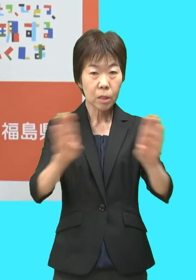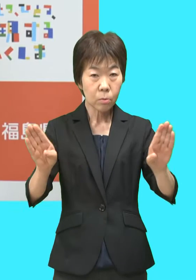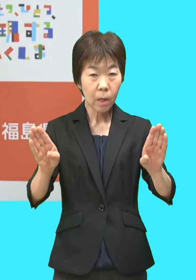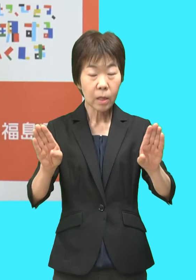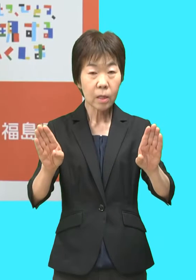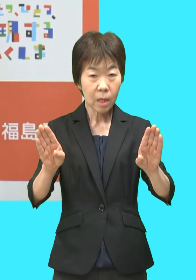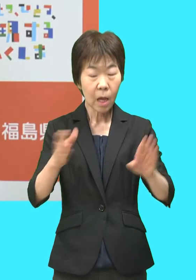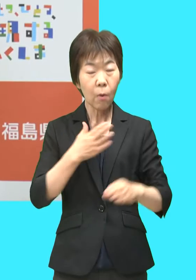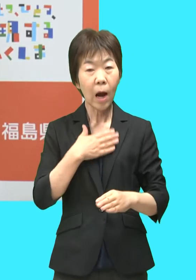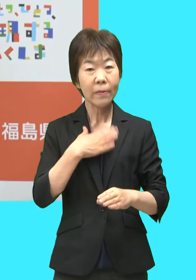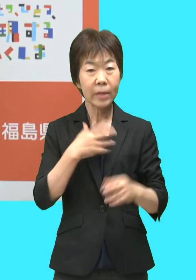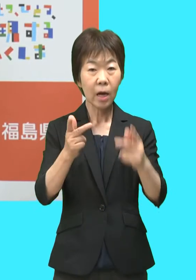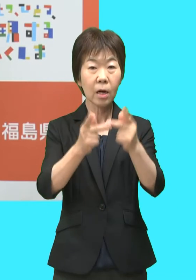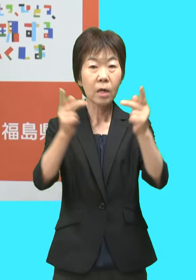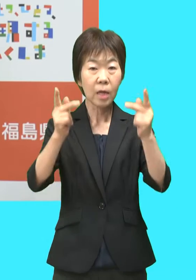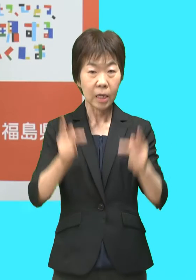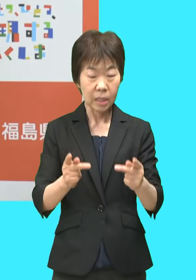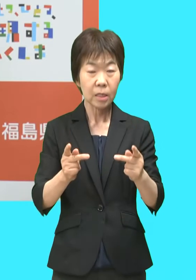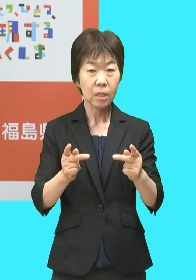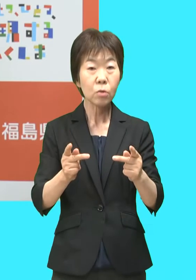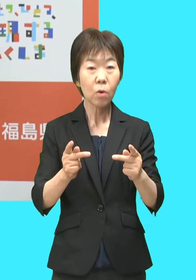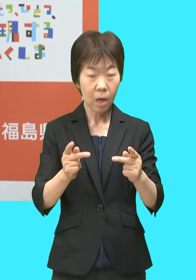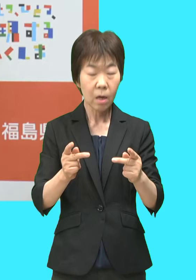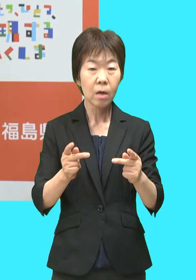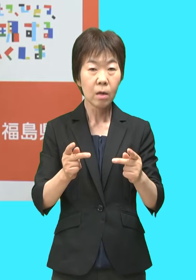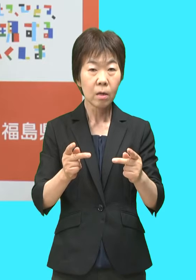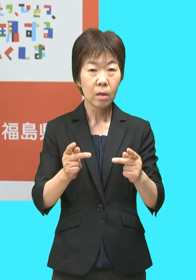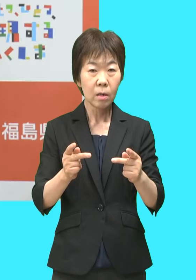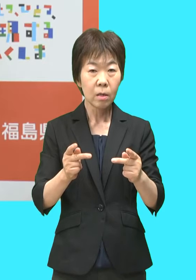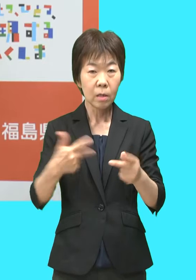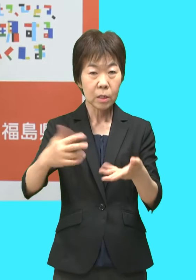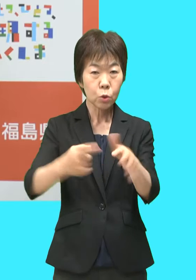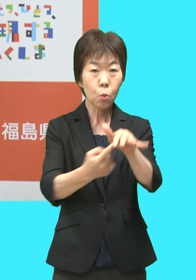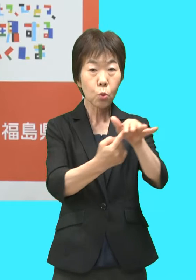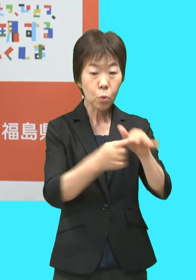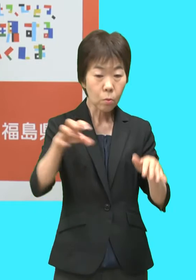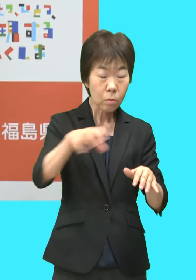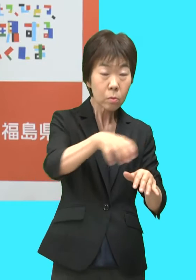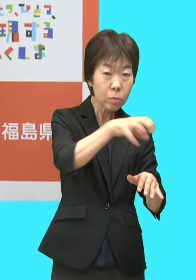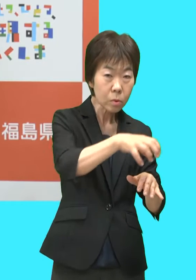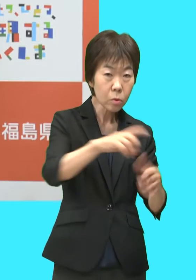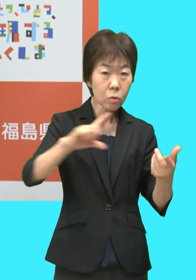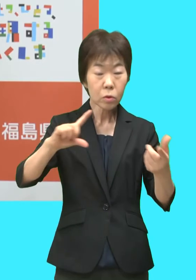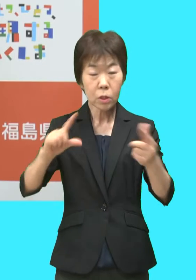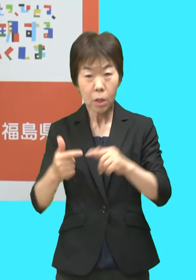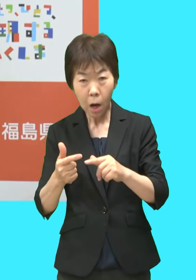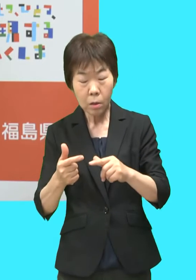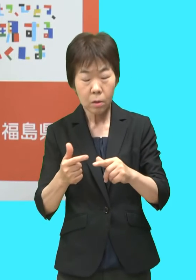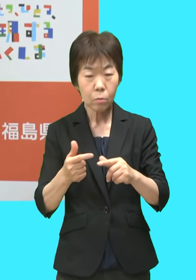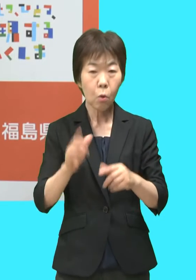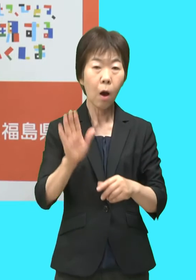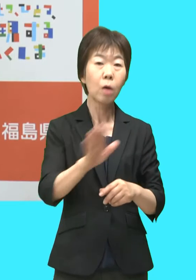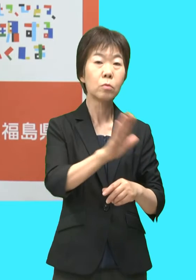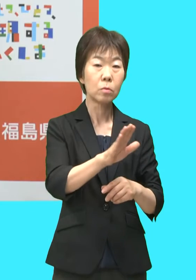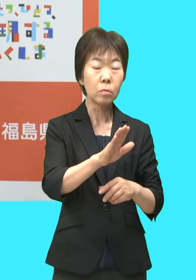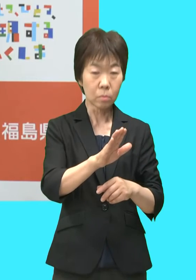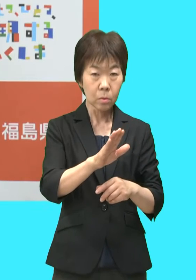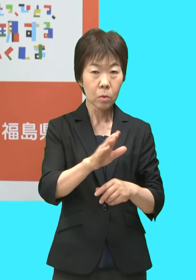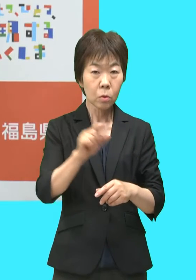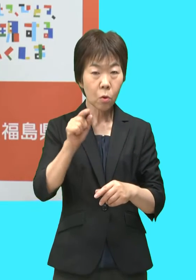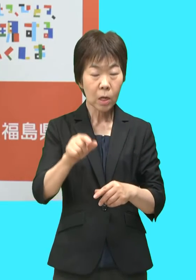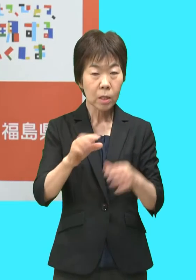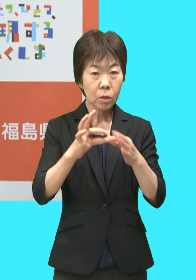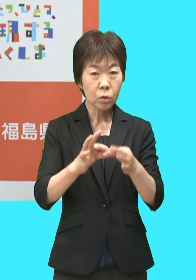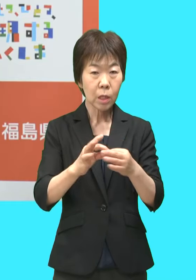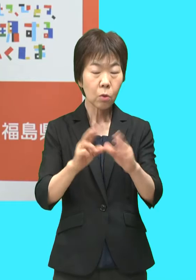で見えてきた課題であったりですとか、市町村間での、違いというのも出てきている状況だと思うんですがそのあたり